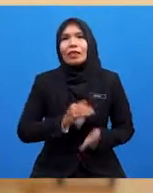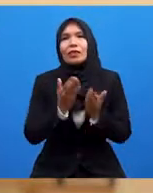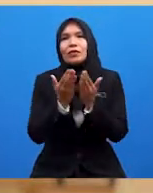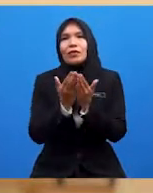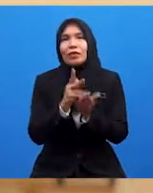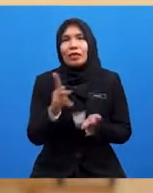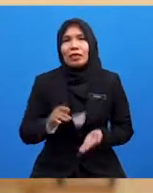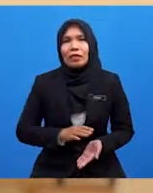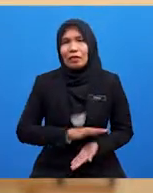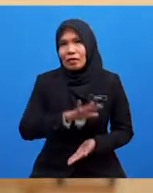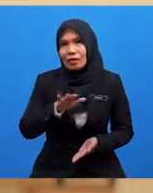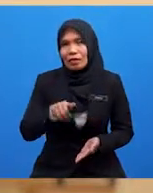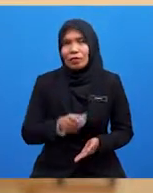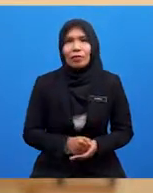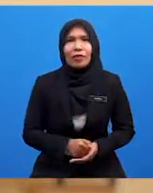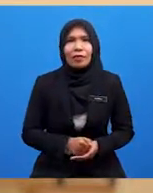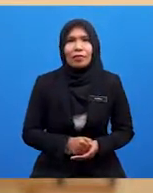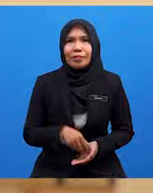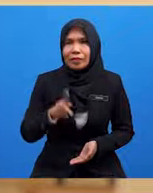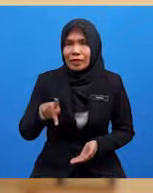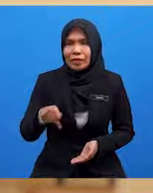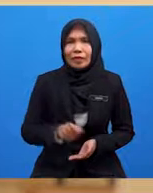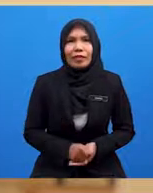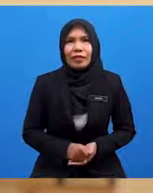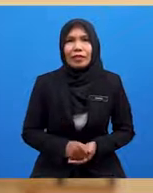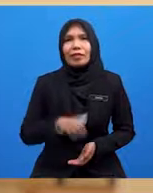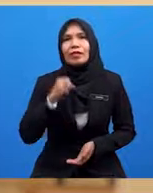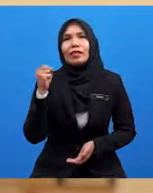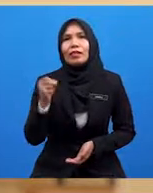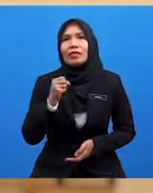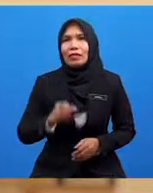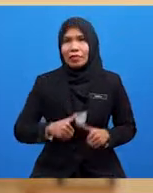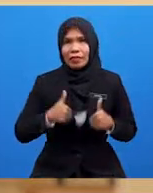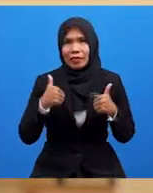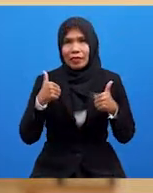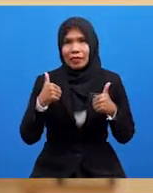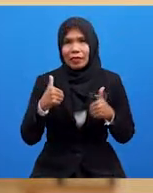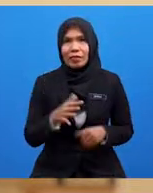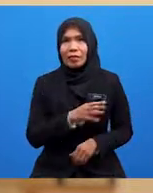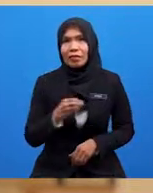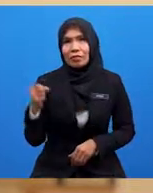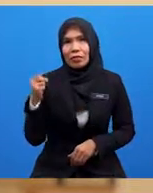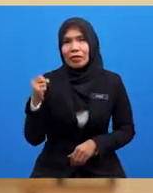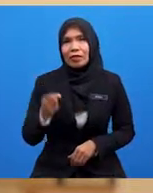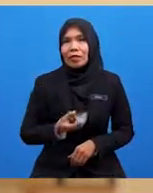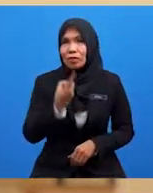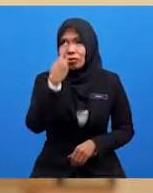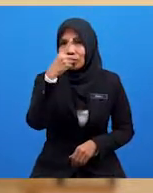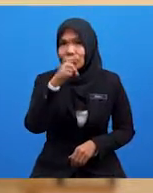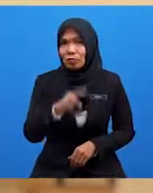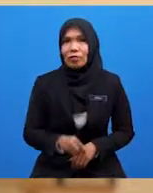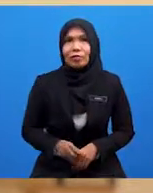doakan semoga semua pelajar tingkatan 6 sentiasa sihat dan sentiasa bersemangat untuk